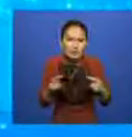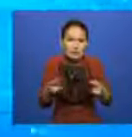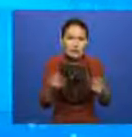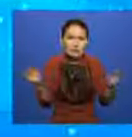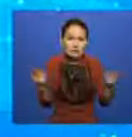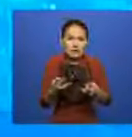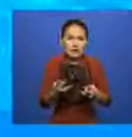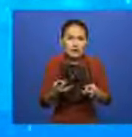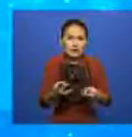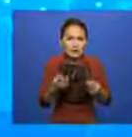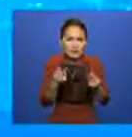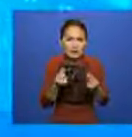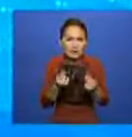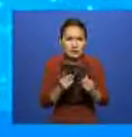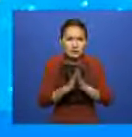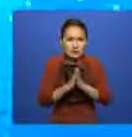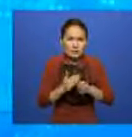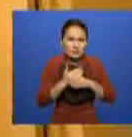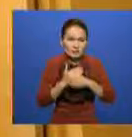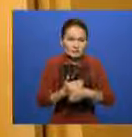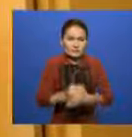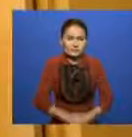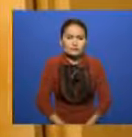тұр. Толығырақ тілші материалында.